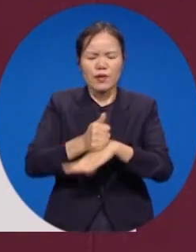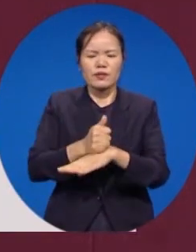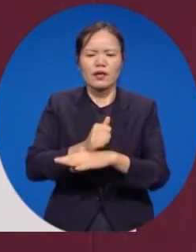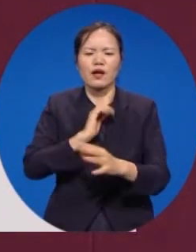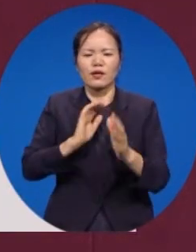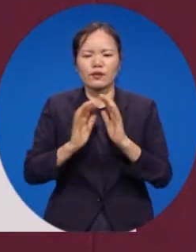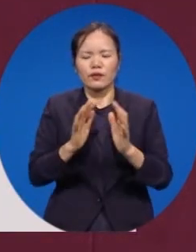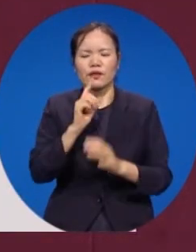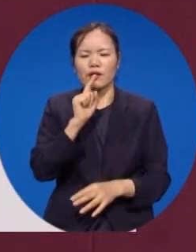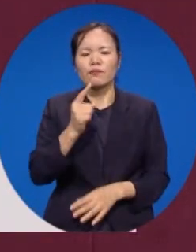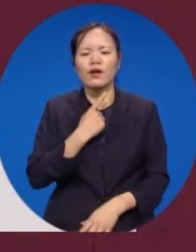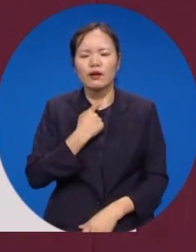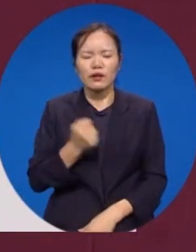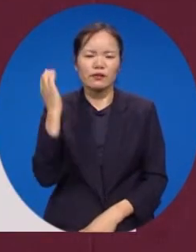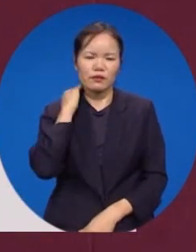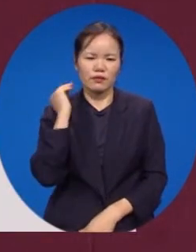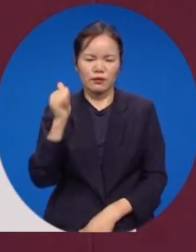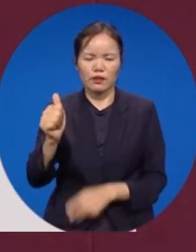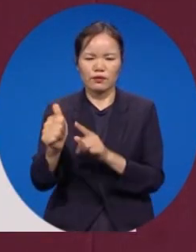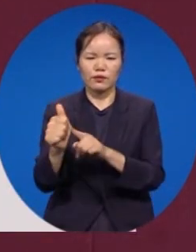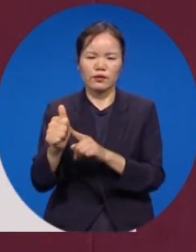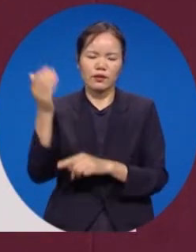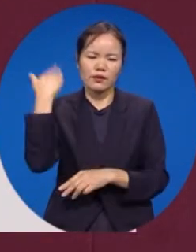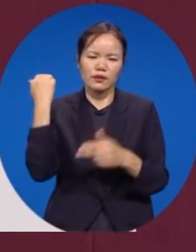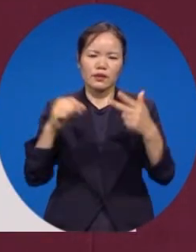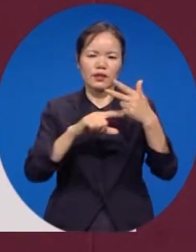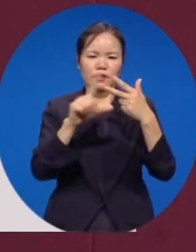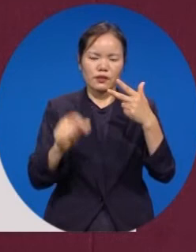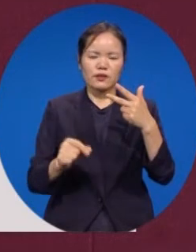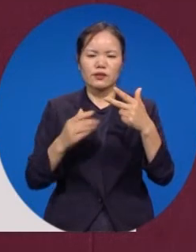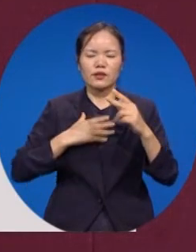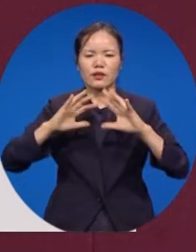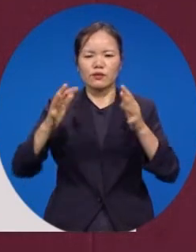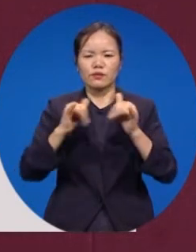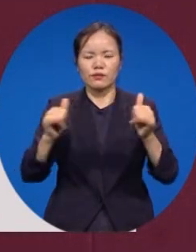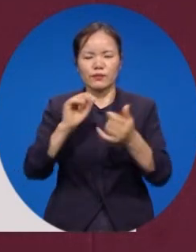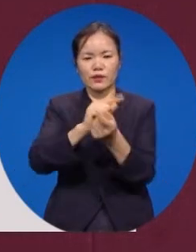했던 대통령께서는 지난 7월 제가